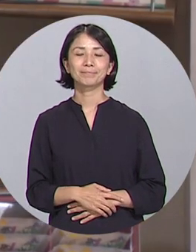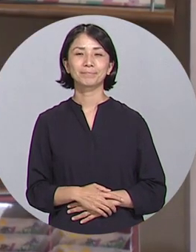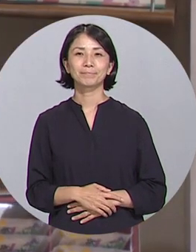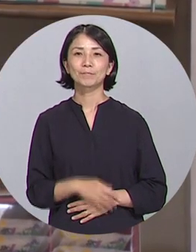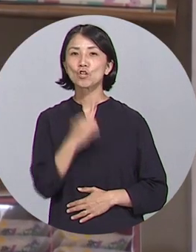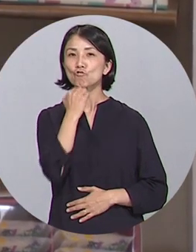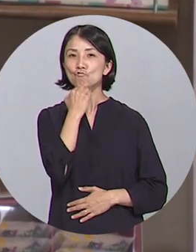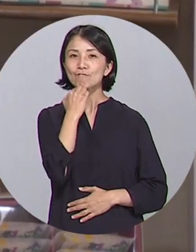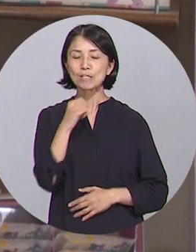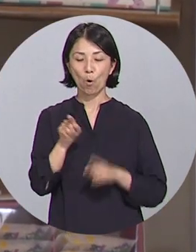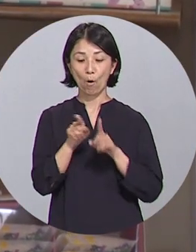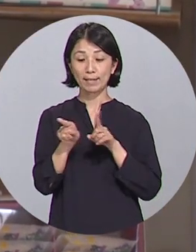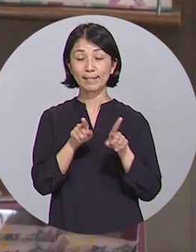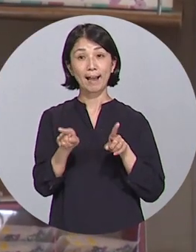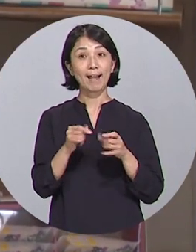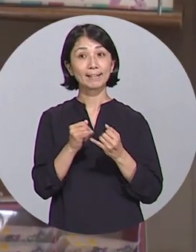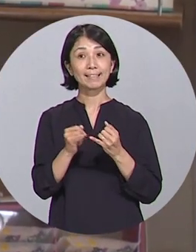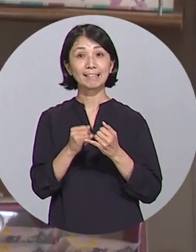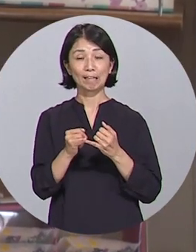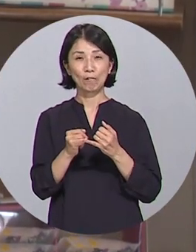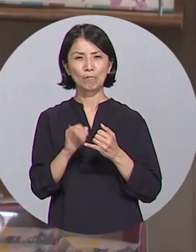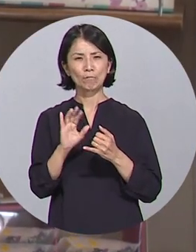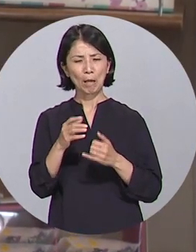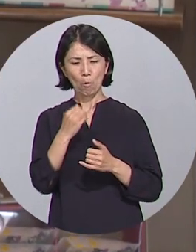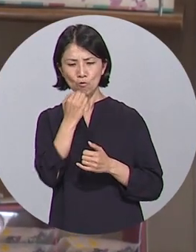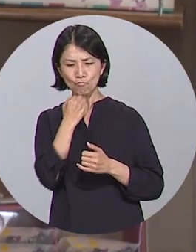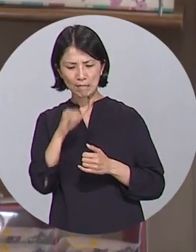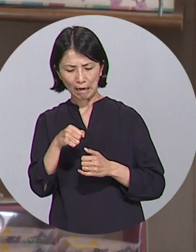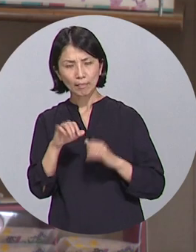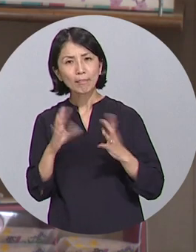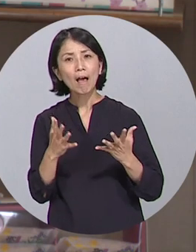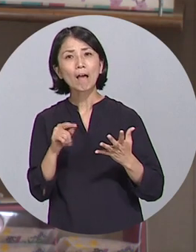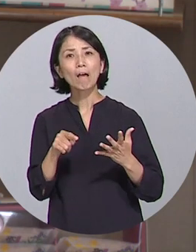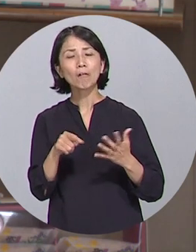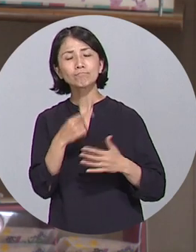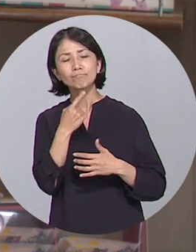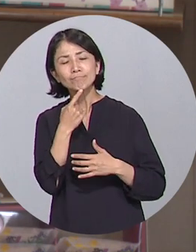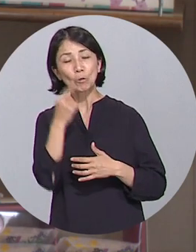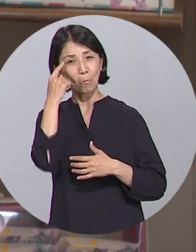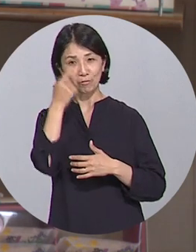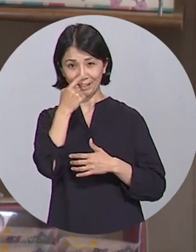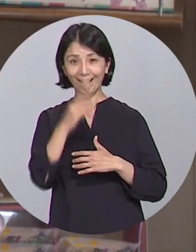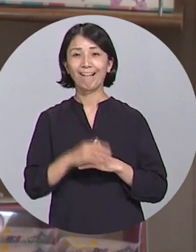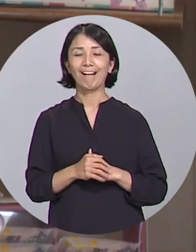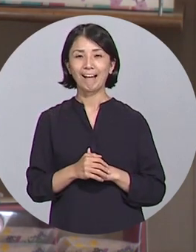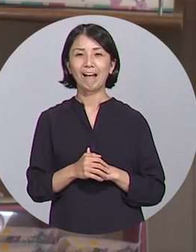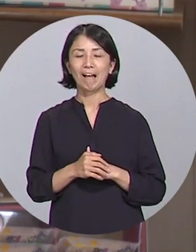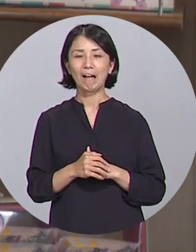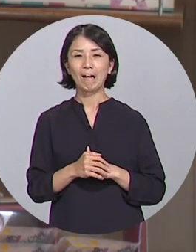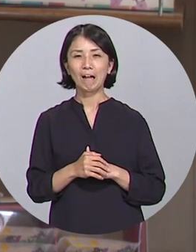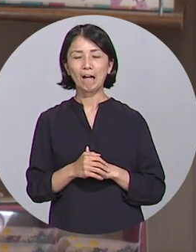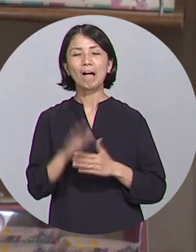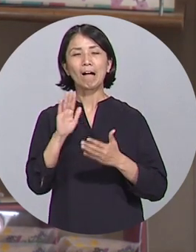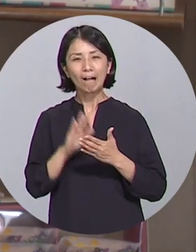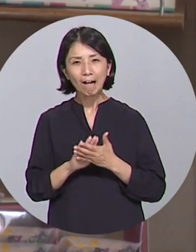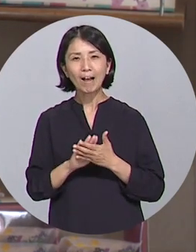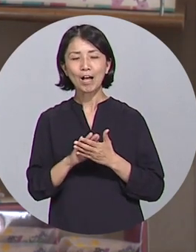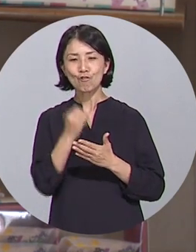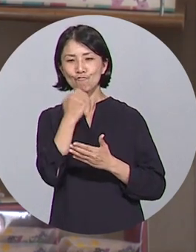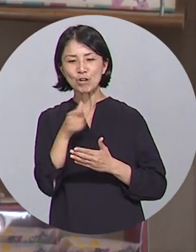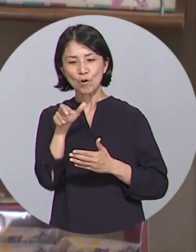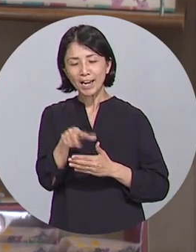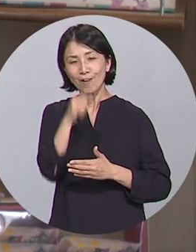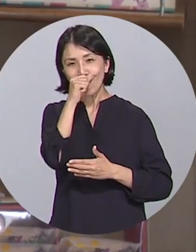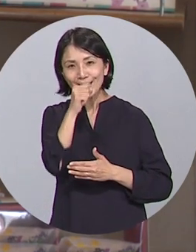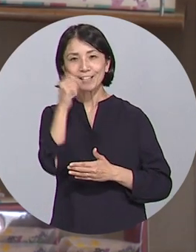栗の伊賀に似てるというのに栗が入ってないのが不思議な感じがしましてどうせなら入れてしまえばいいかなと